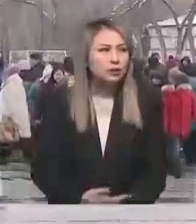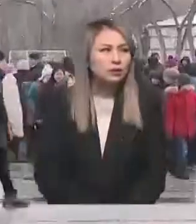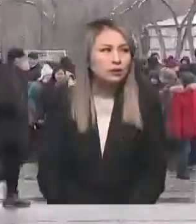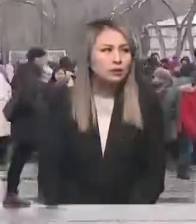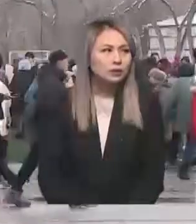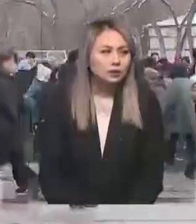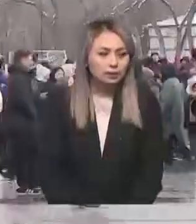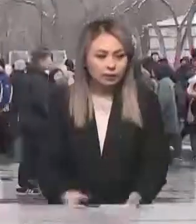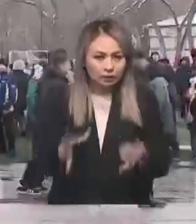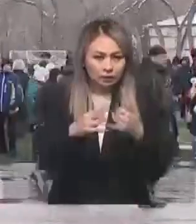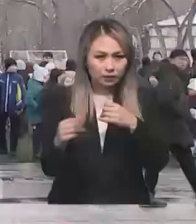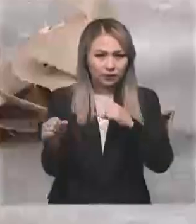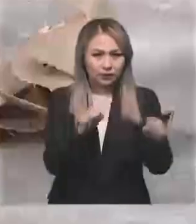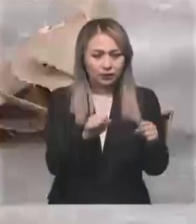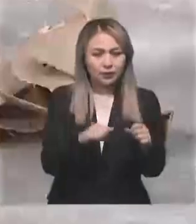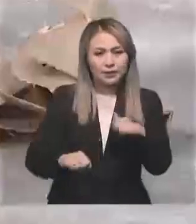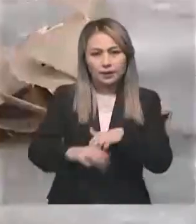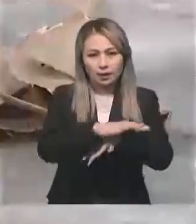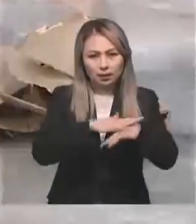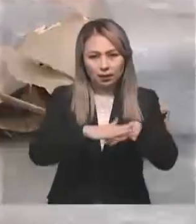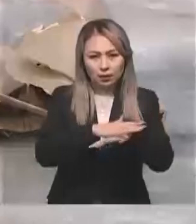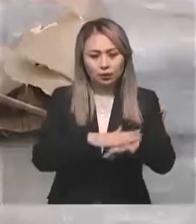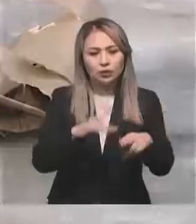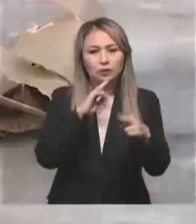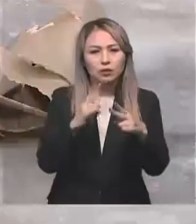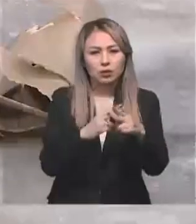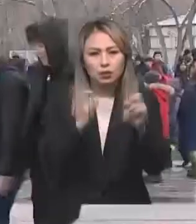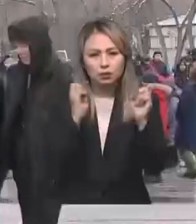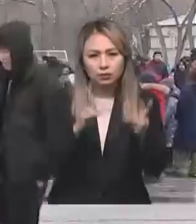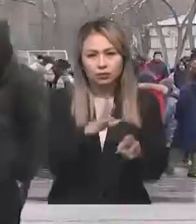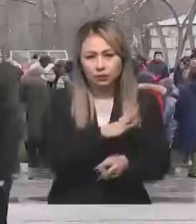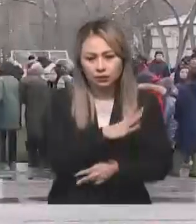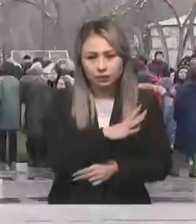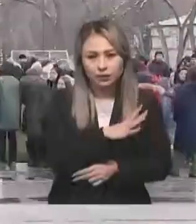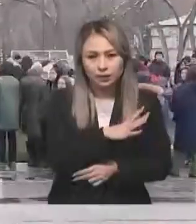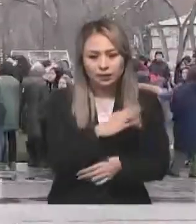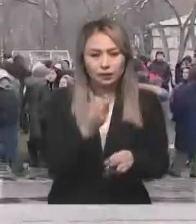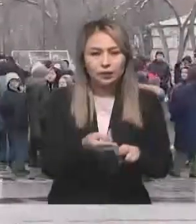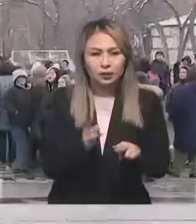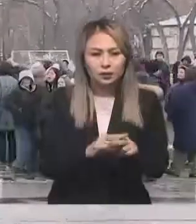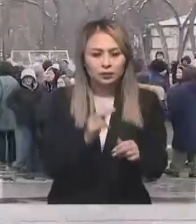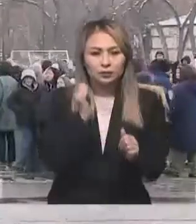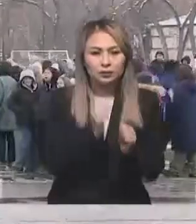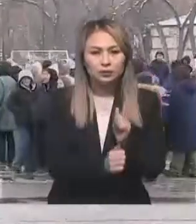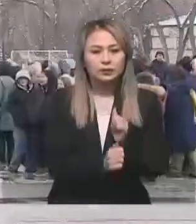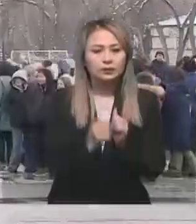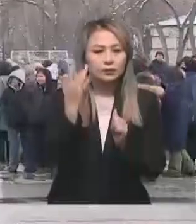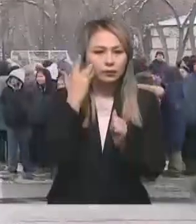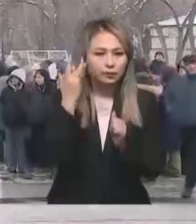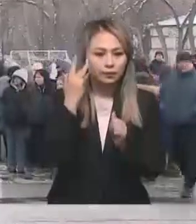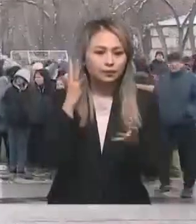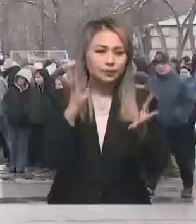ең алғашқы мақсаты халықтың қауіпсіздік мәдениетін көтеру. Ең бірінші. Бұл жерде әр аянды сейсмикалық